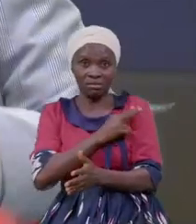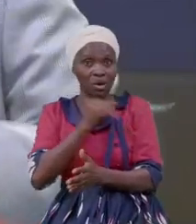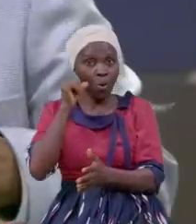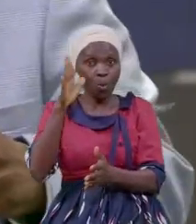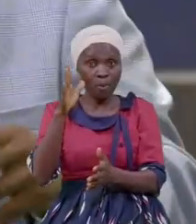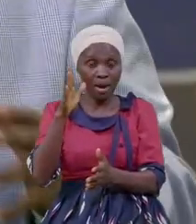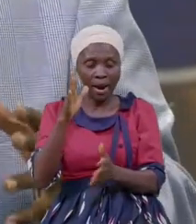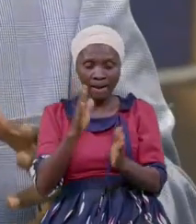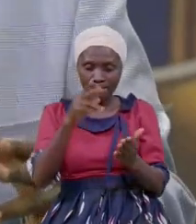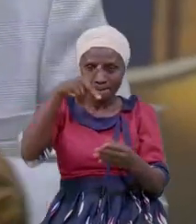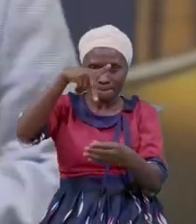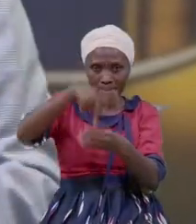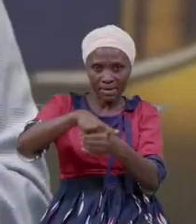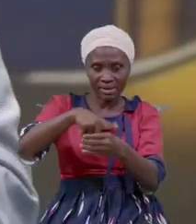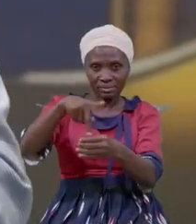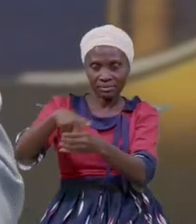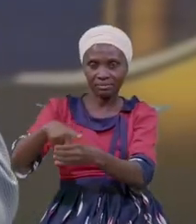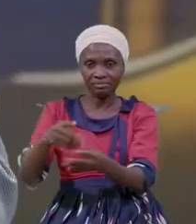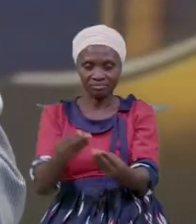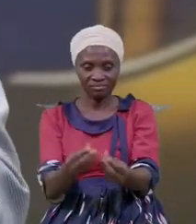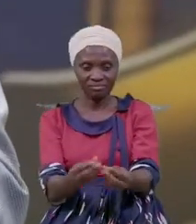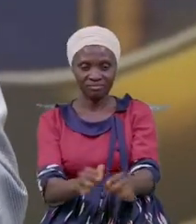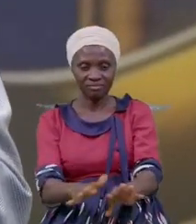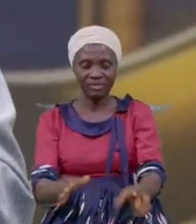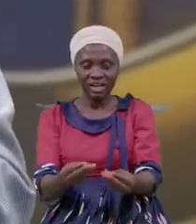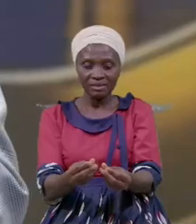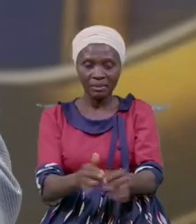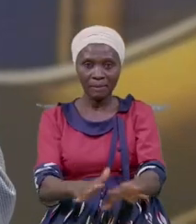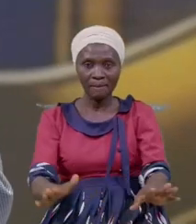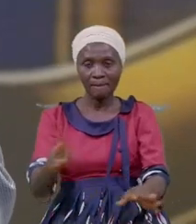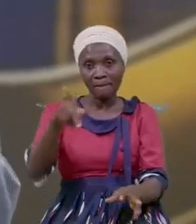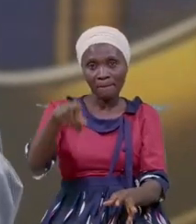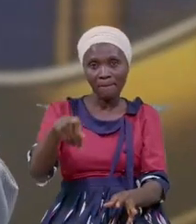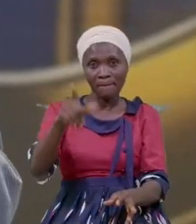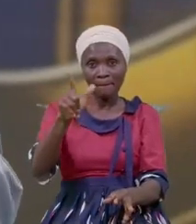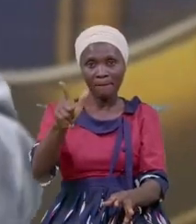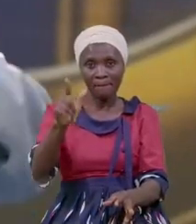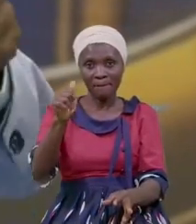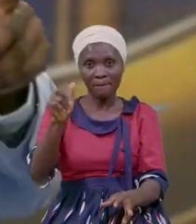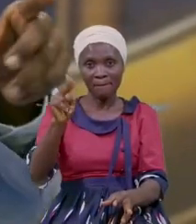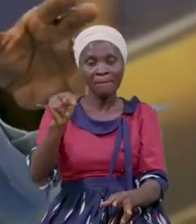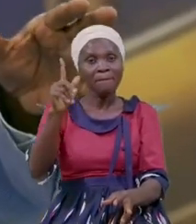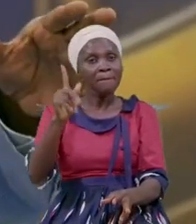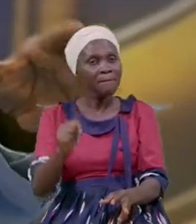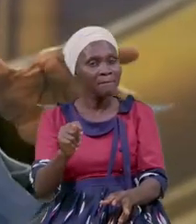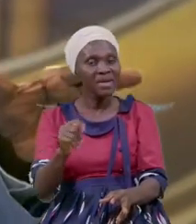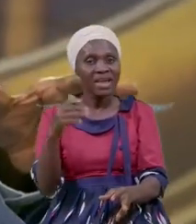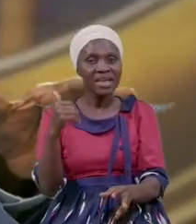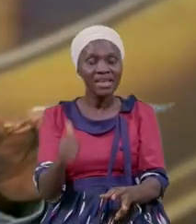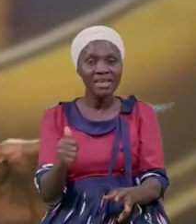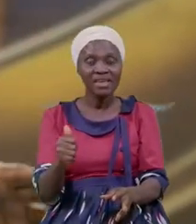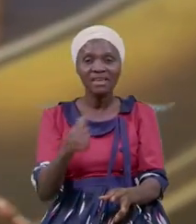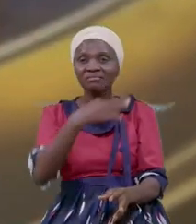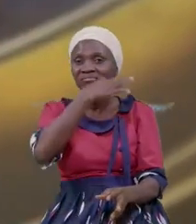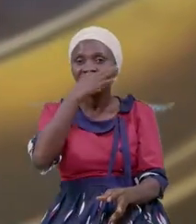elle plante une vigne elle plante une vigne toujours dans le verset 16 ah tu a une femme est-ce